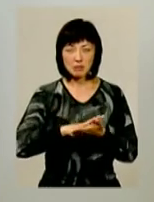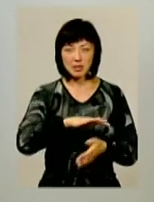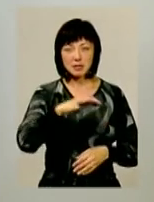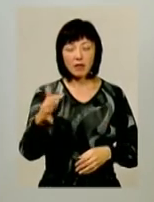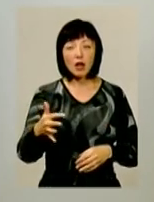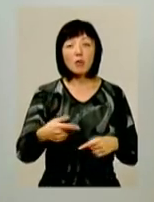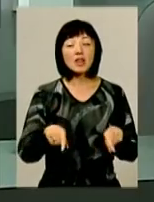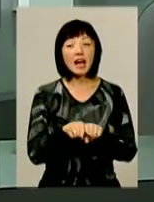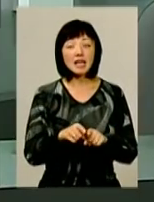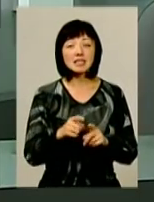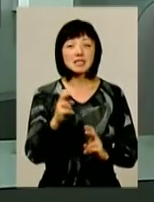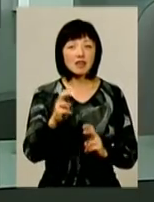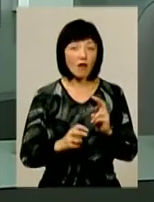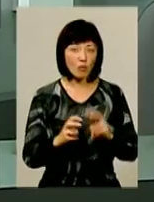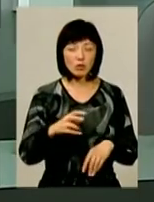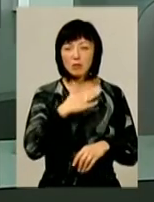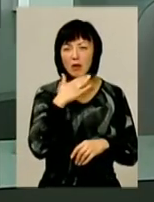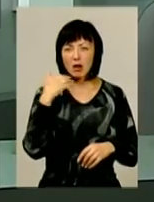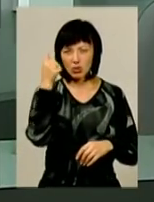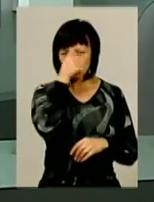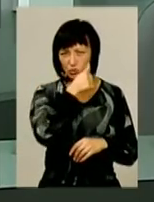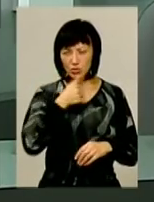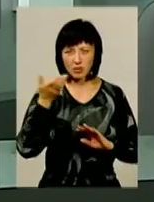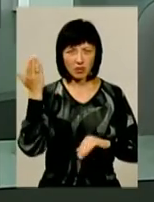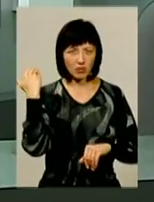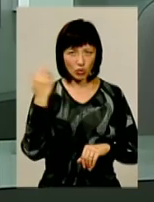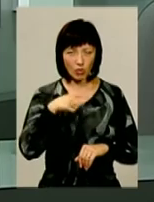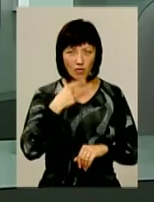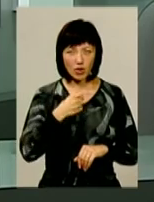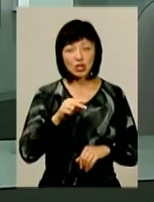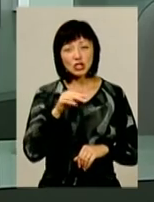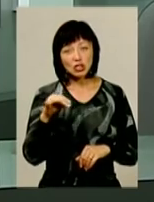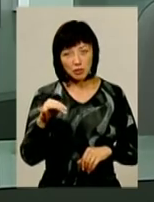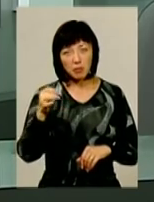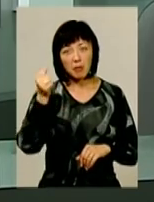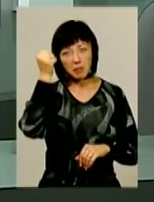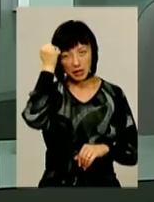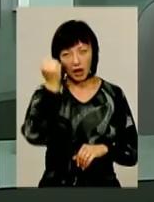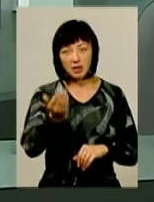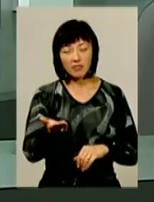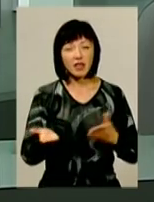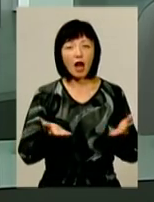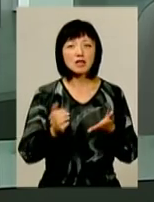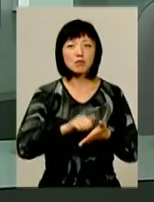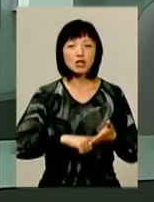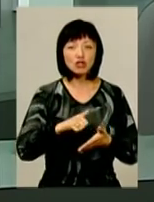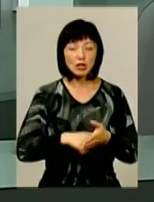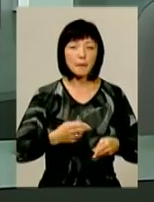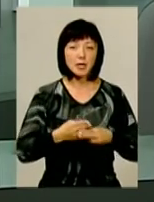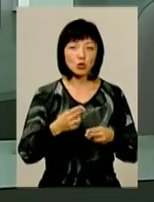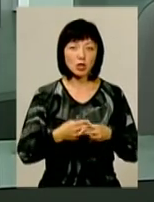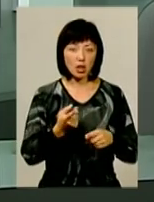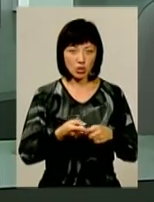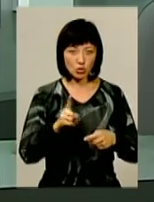такий завод сміттєпереробний мова йде, мені здається, вже дуже давно. Скажіть, чи пам'ятаєте ви якісь причини, які перешкоджали